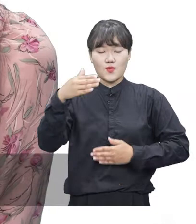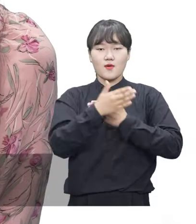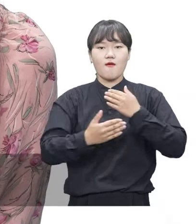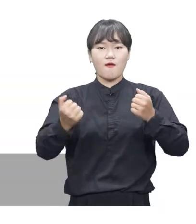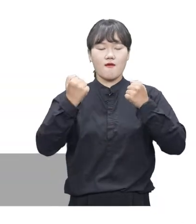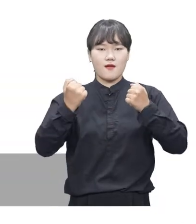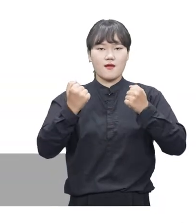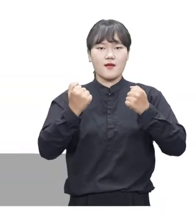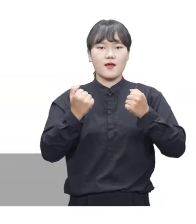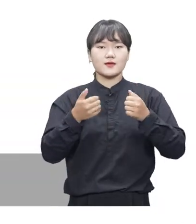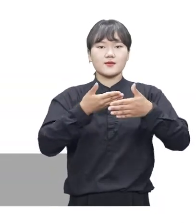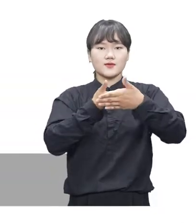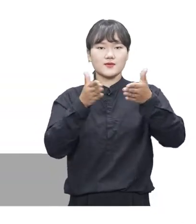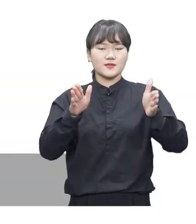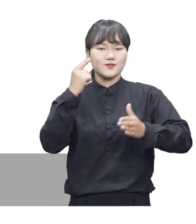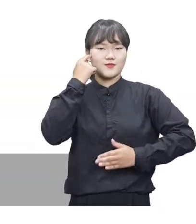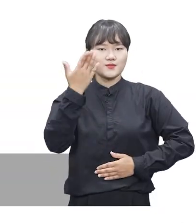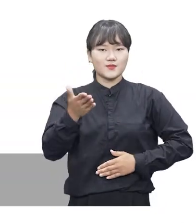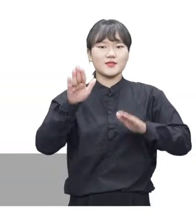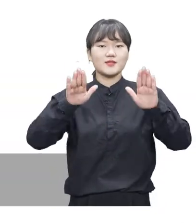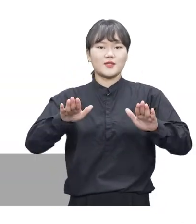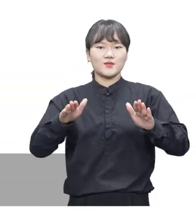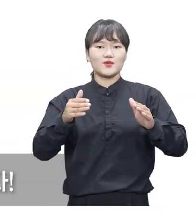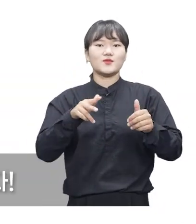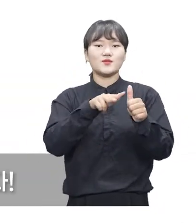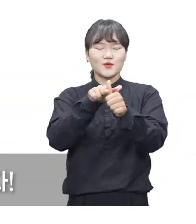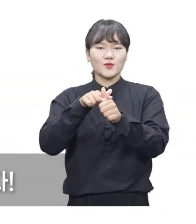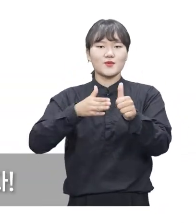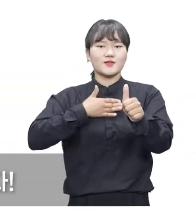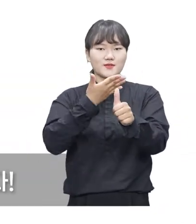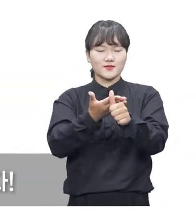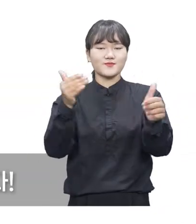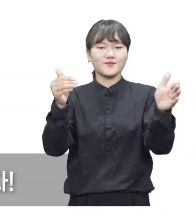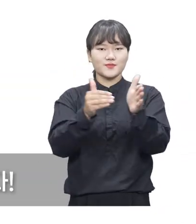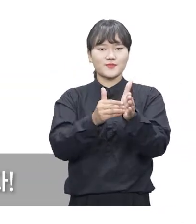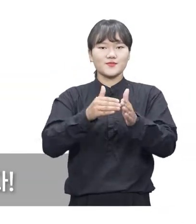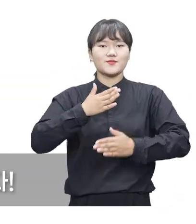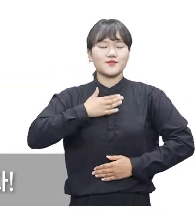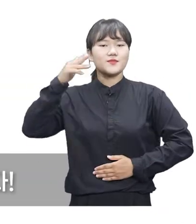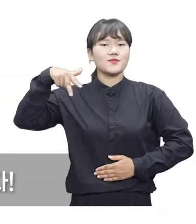문의하시면 됩니다. 이번 주 알짜배기 소식은 여기까지입니다. 저는 다음 주에 더